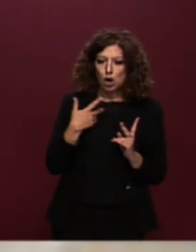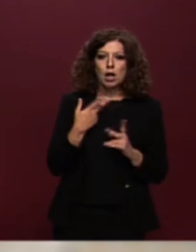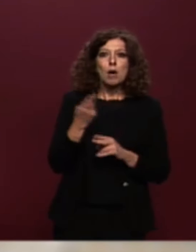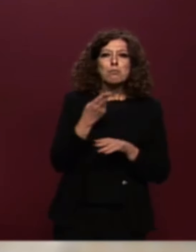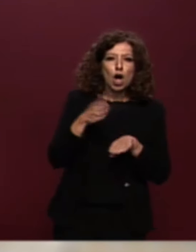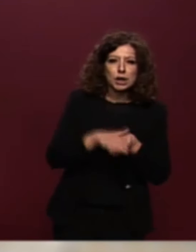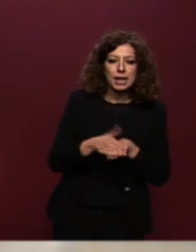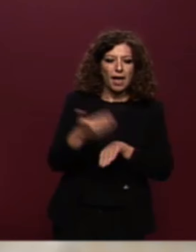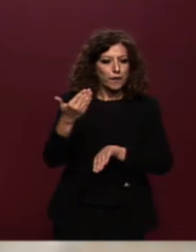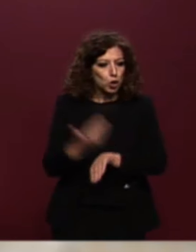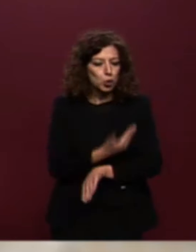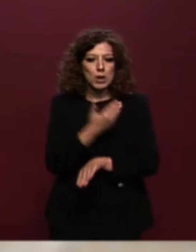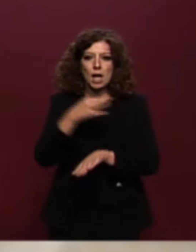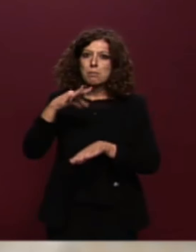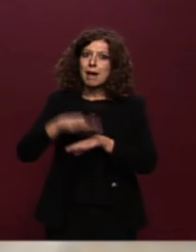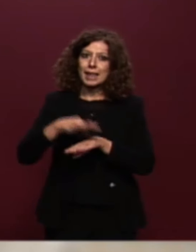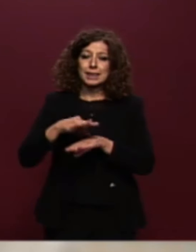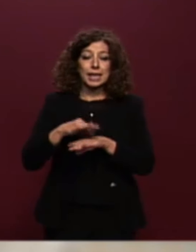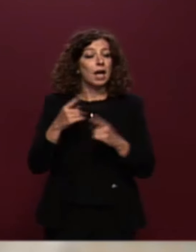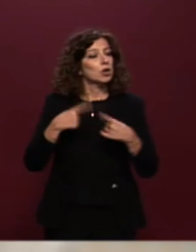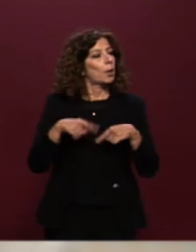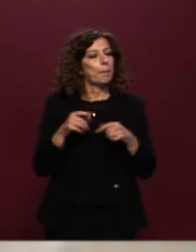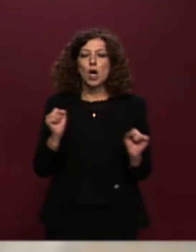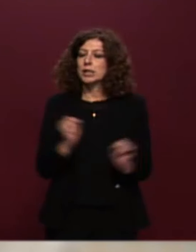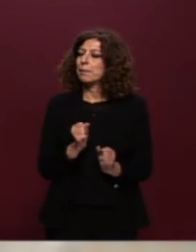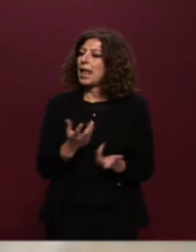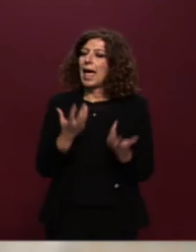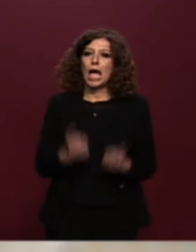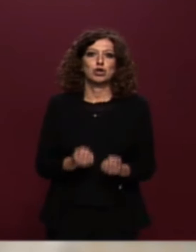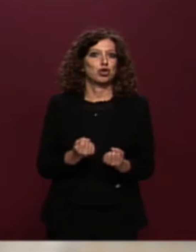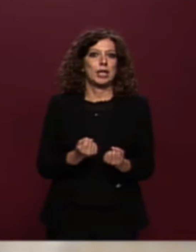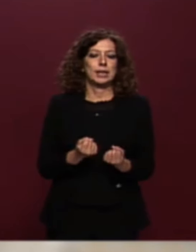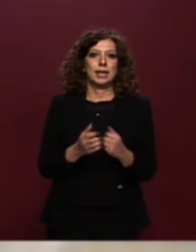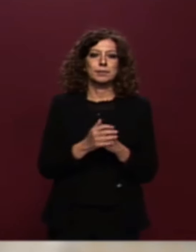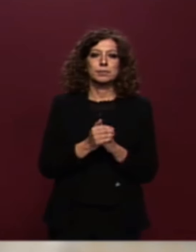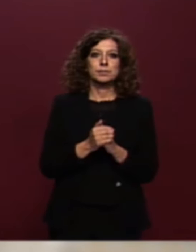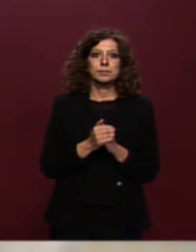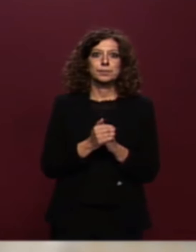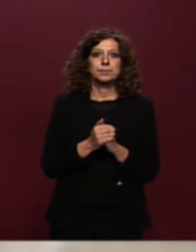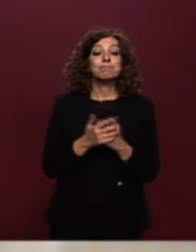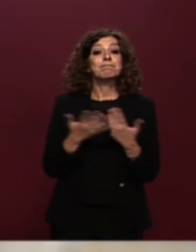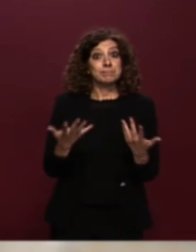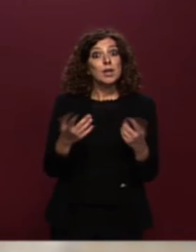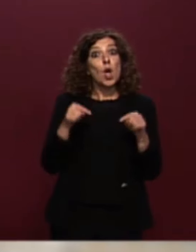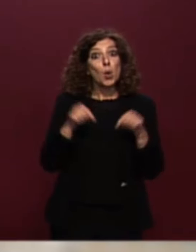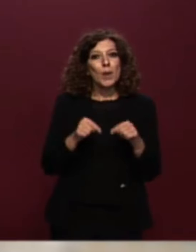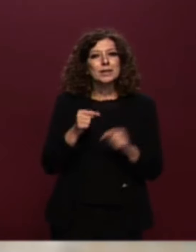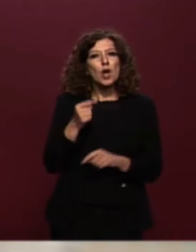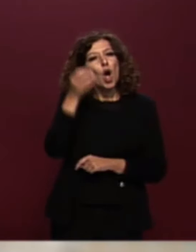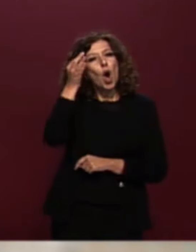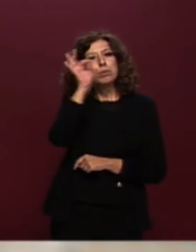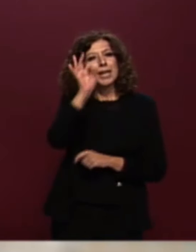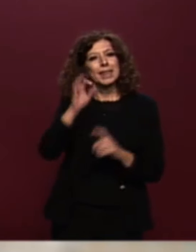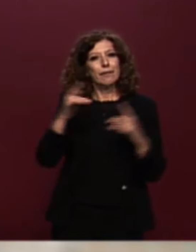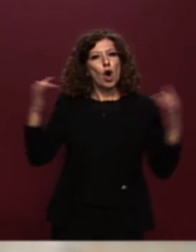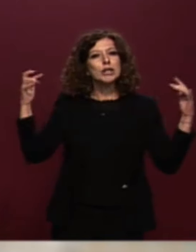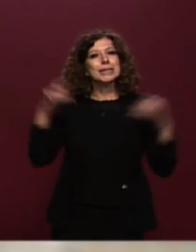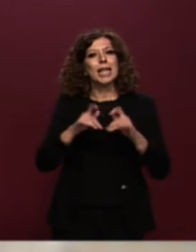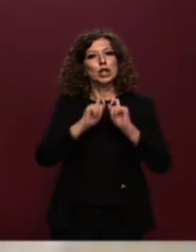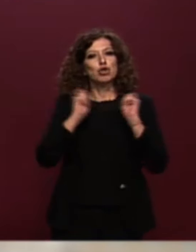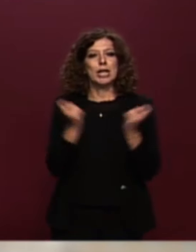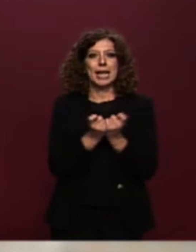non possiamo e non dobbiamo accettare. Ecco il senso più profondo degli stati generali. Non ci